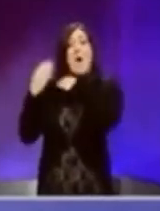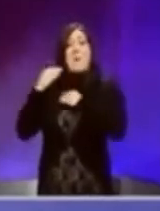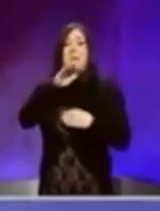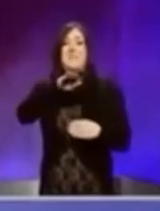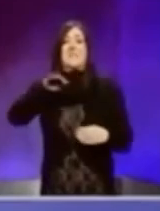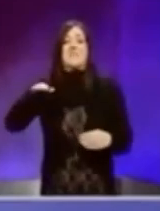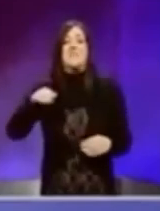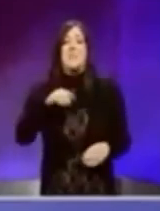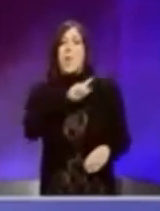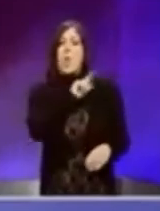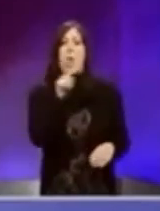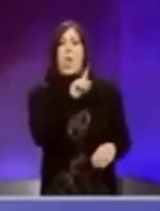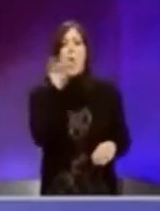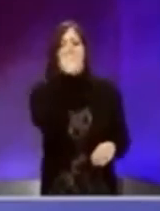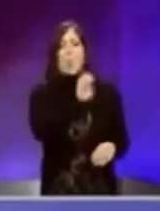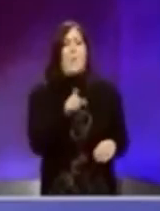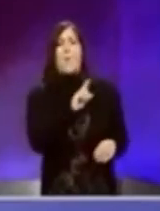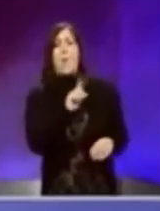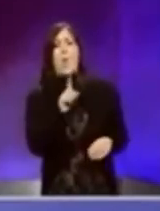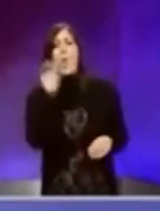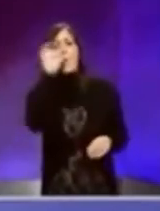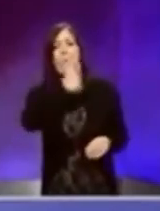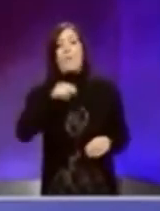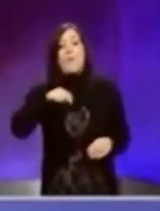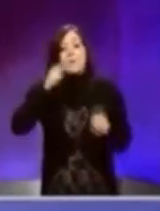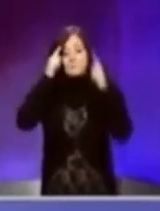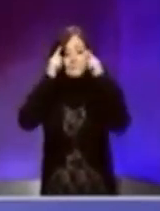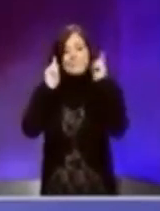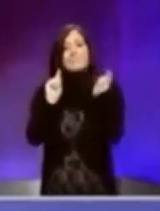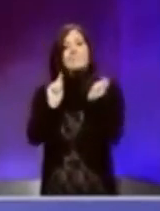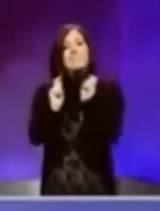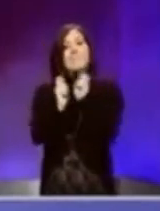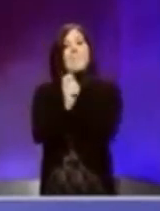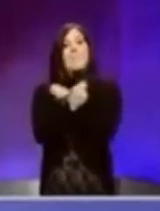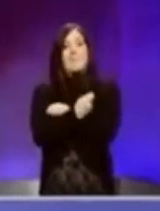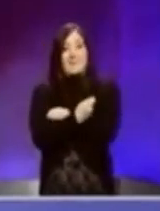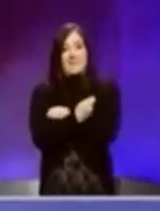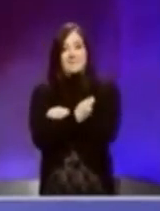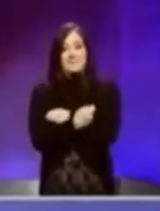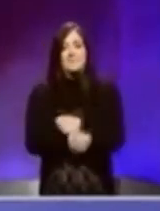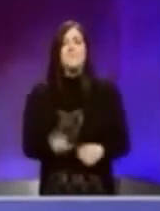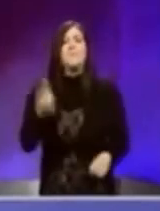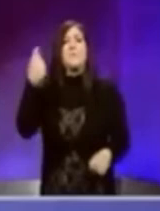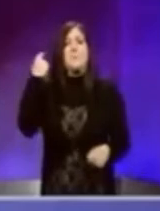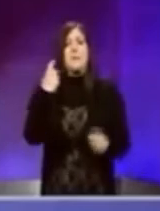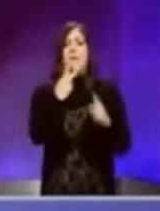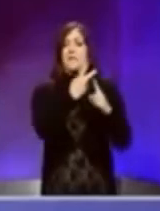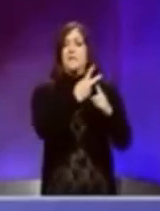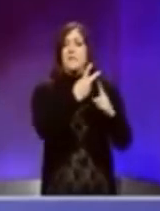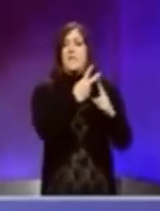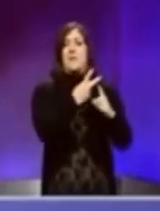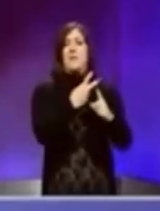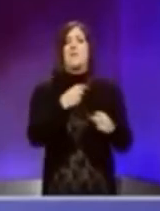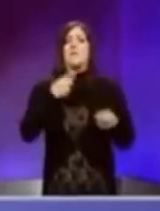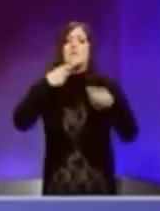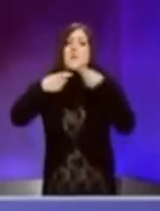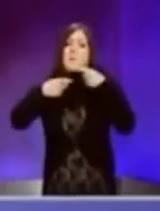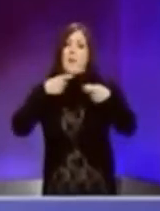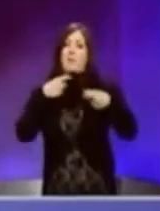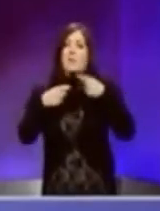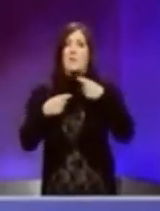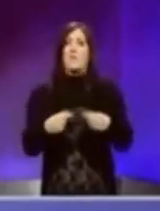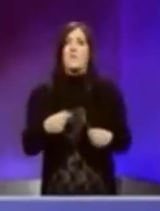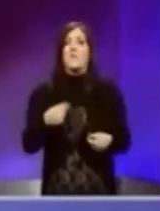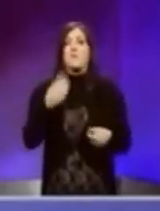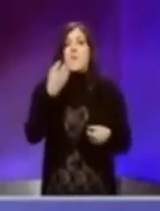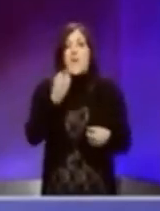llum il-ġurnata qiegħed jirrealizza wkoll kif rajna anki fuq qiegħed mid-dibattiti fuq it-television il-bieraħ fuq Time Stock fejn in